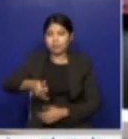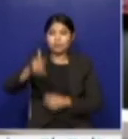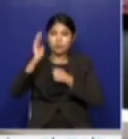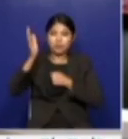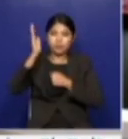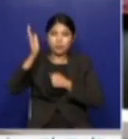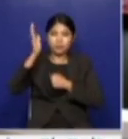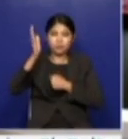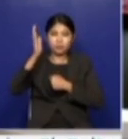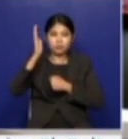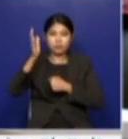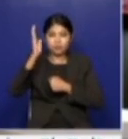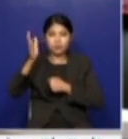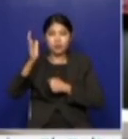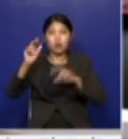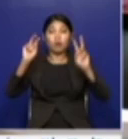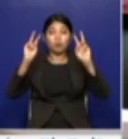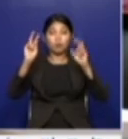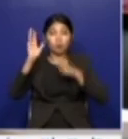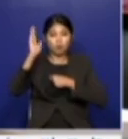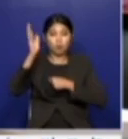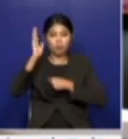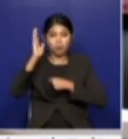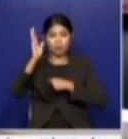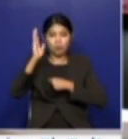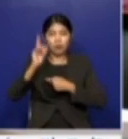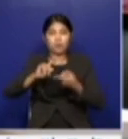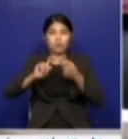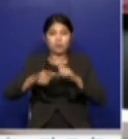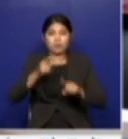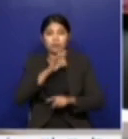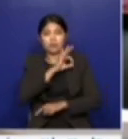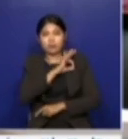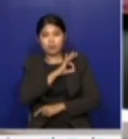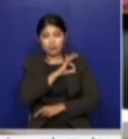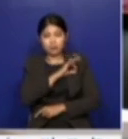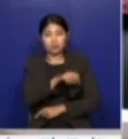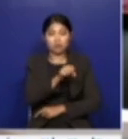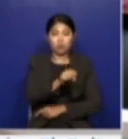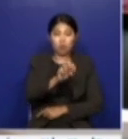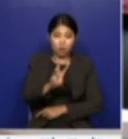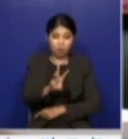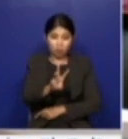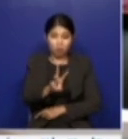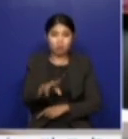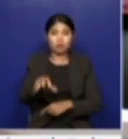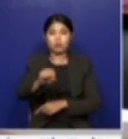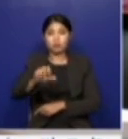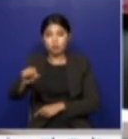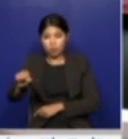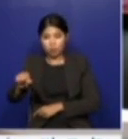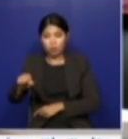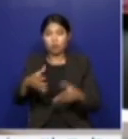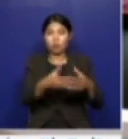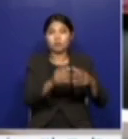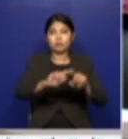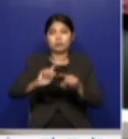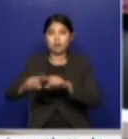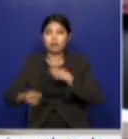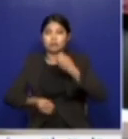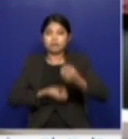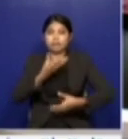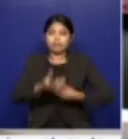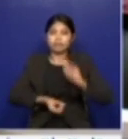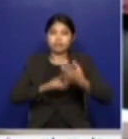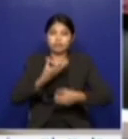เพื่อจะฟังประเด็นของเพื่อนสมาชิกไม่ว่าจะเป็นจากสว.สส.ทุกฝ่ายครับที่ได้สดับเรียน